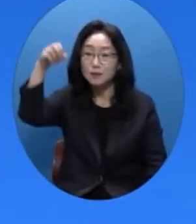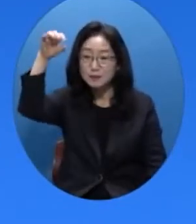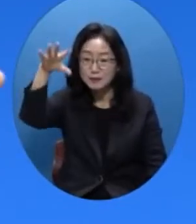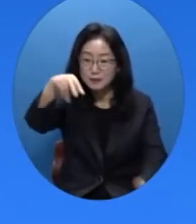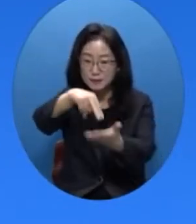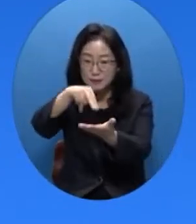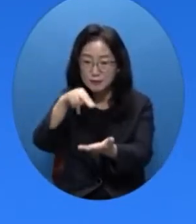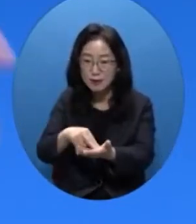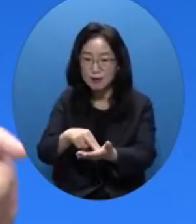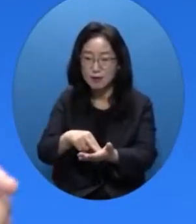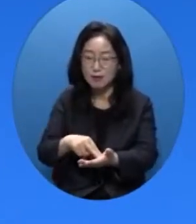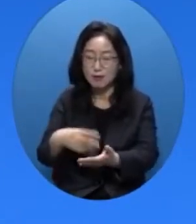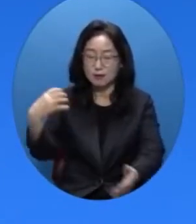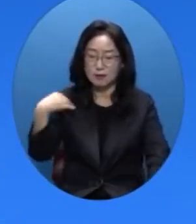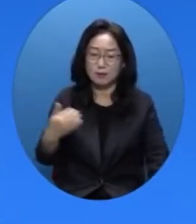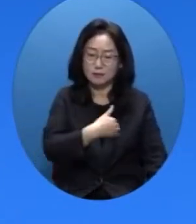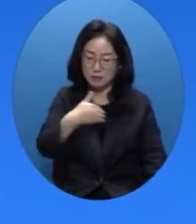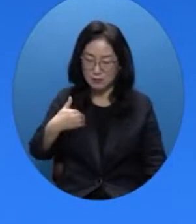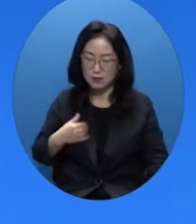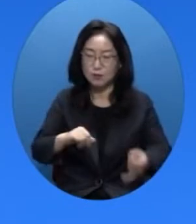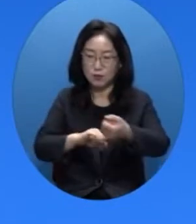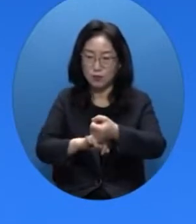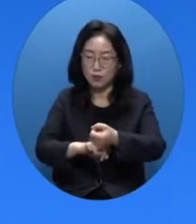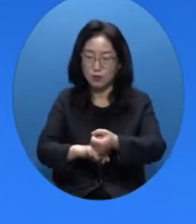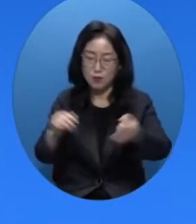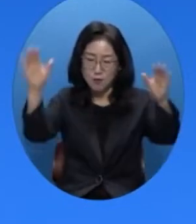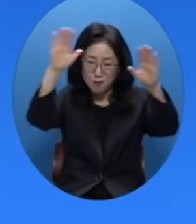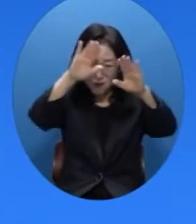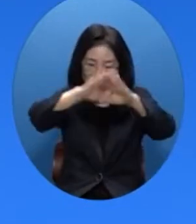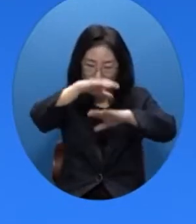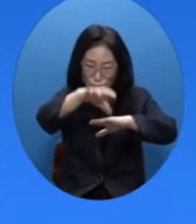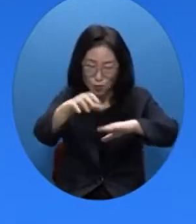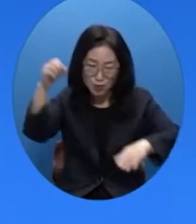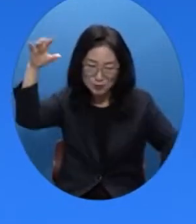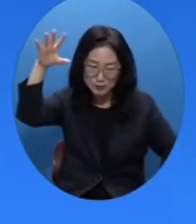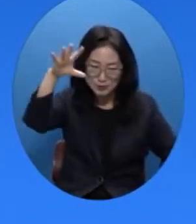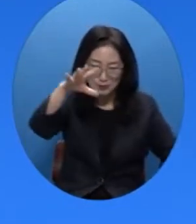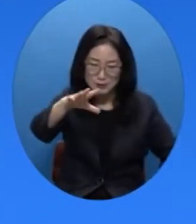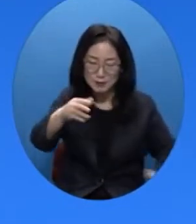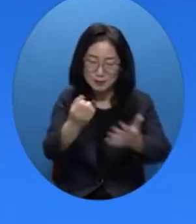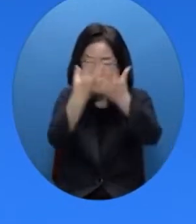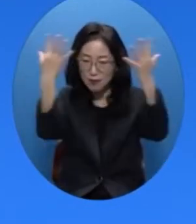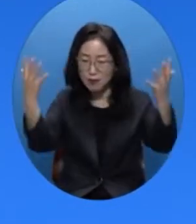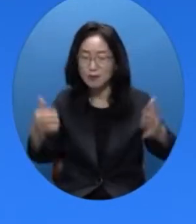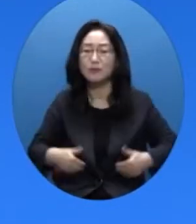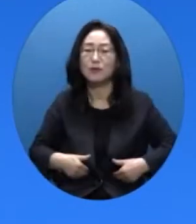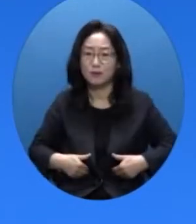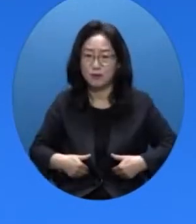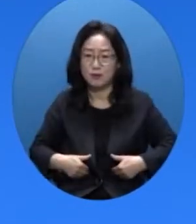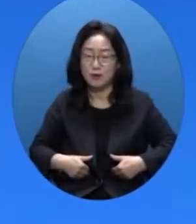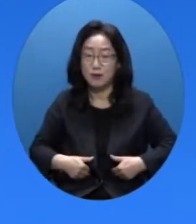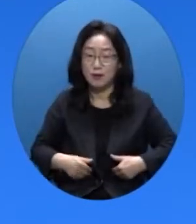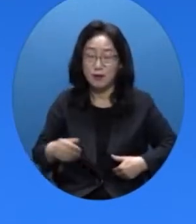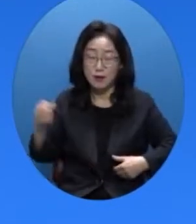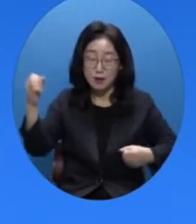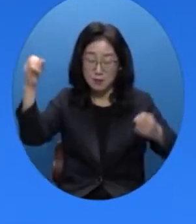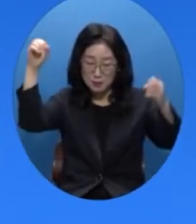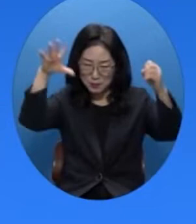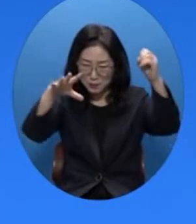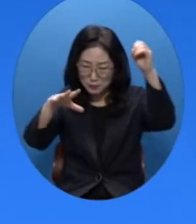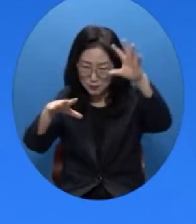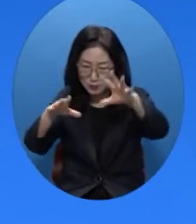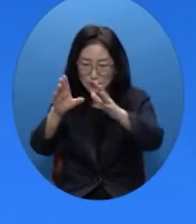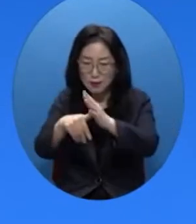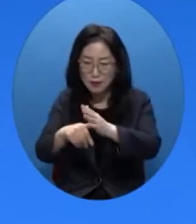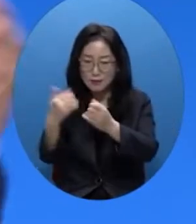써 b 삶을 감당해야 됩니다 어둠을 밝히는 빛이 되어야 되는 것입니다 규칙은 바랄 때 취임에 은혜와 축복이 임하게 되는